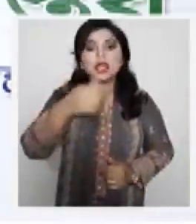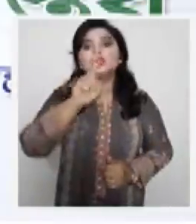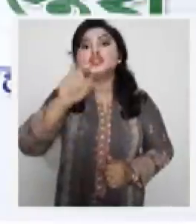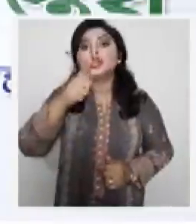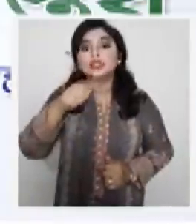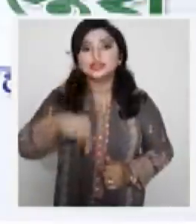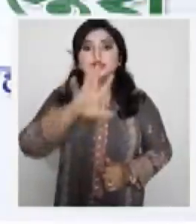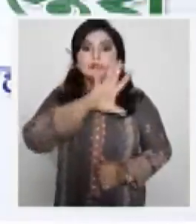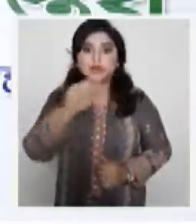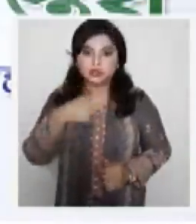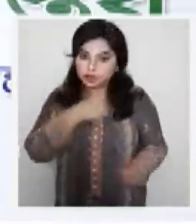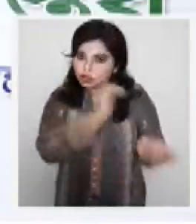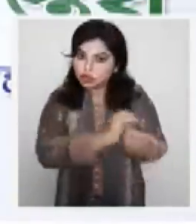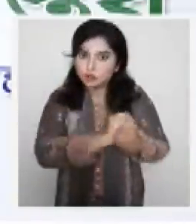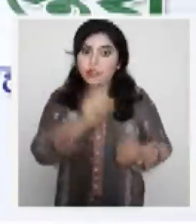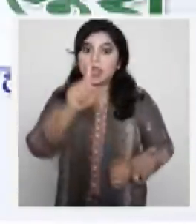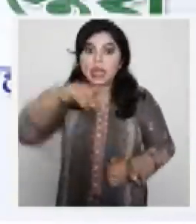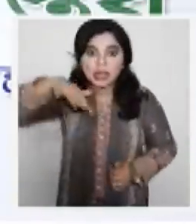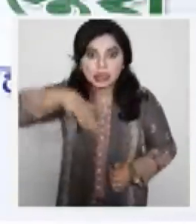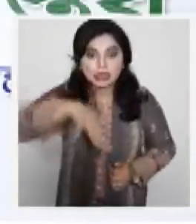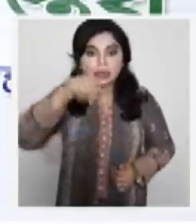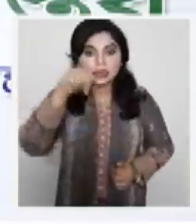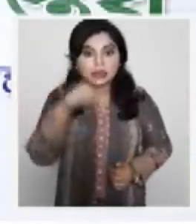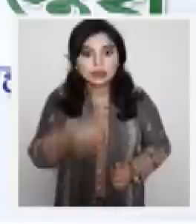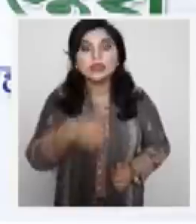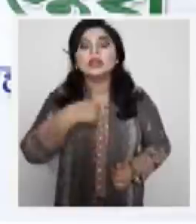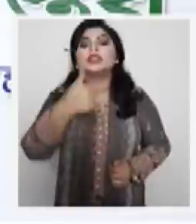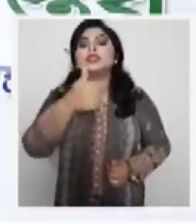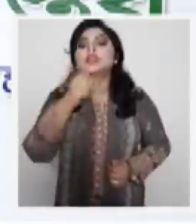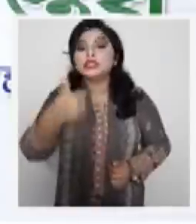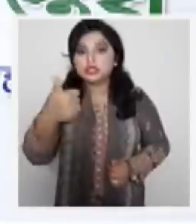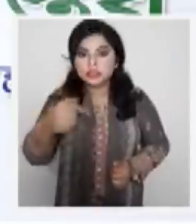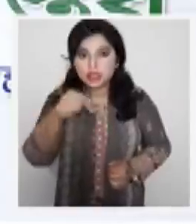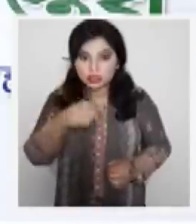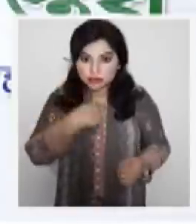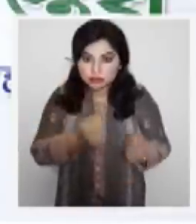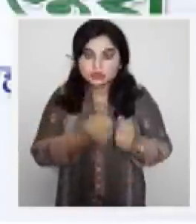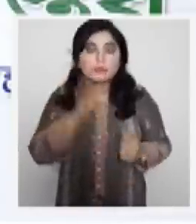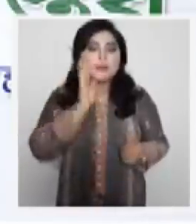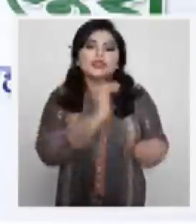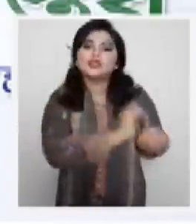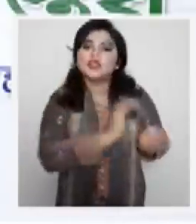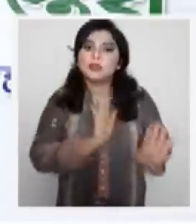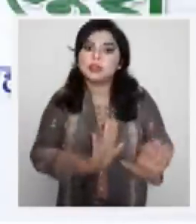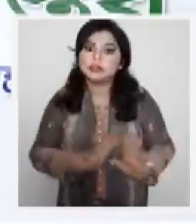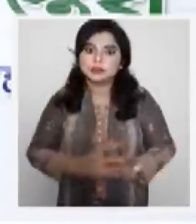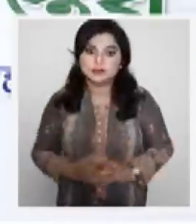24,85,142টি এবং এ পর্যন্ত বিতরণ হয়েছে 23,17,507টি, বর্তমানে মজুত আছে